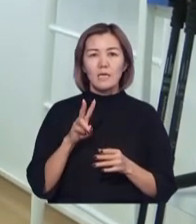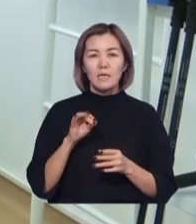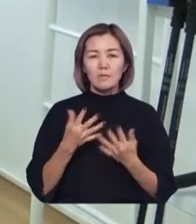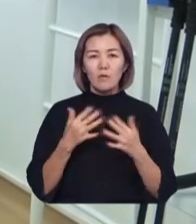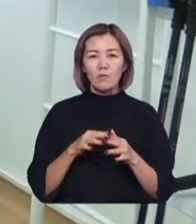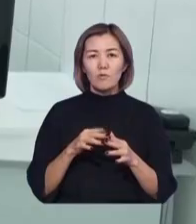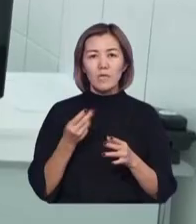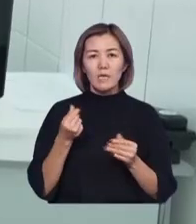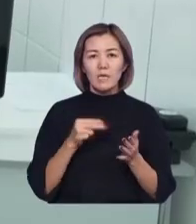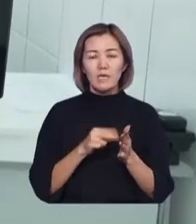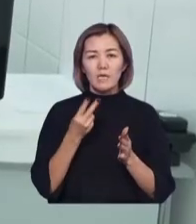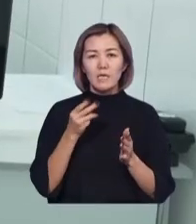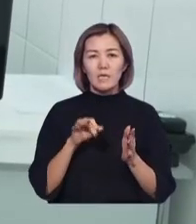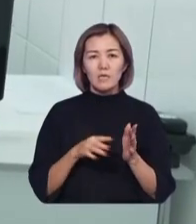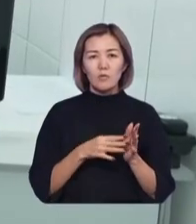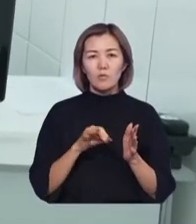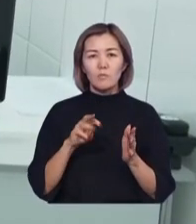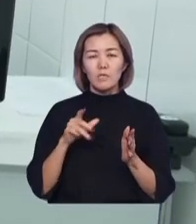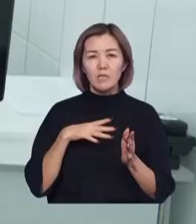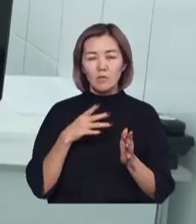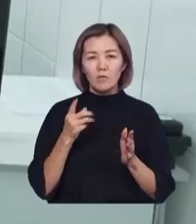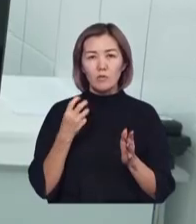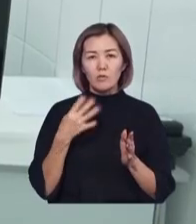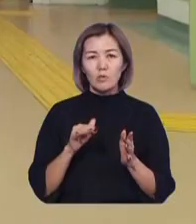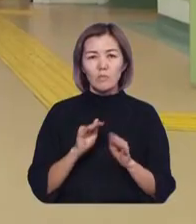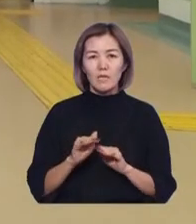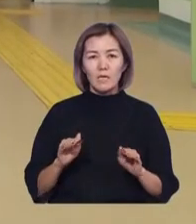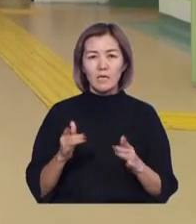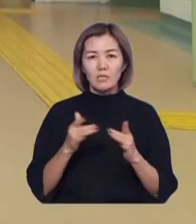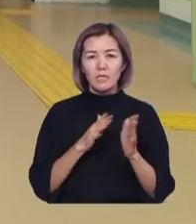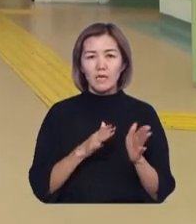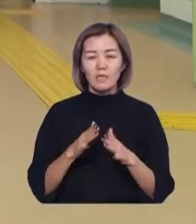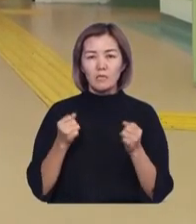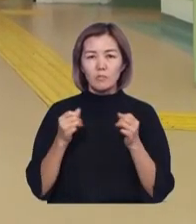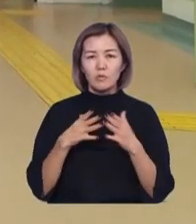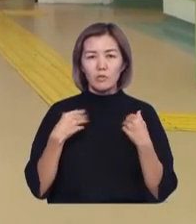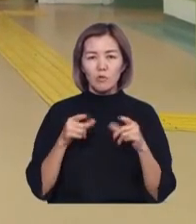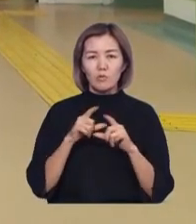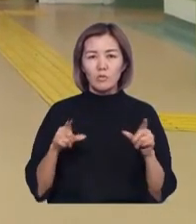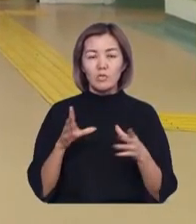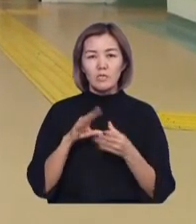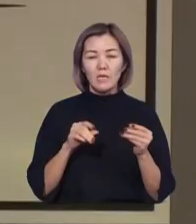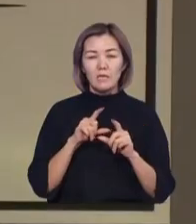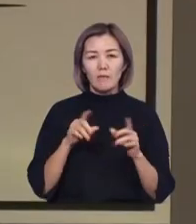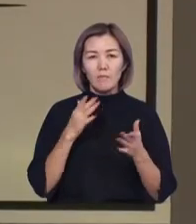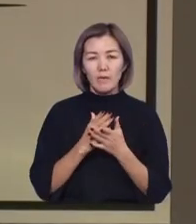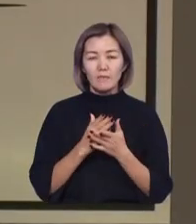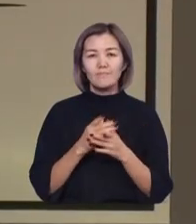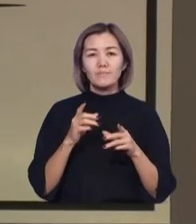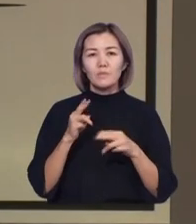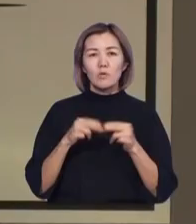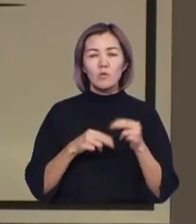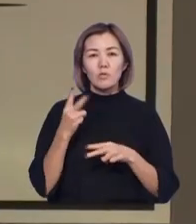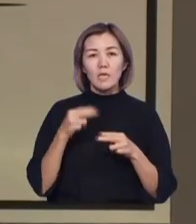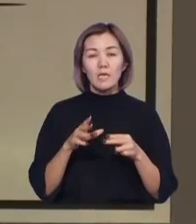ауылындағы құны 2,9 миллиард теңге болатын 250 балаға арналған жатақханасы бар спорттық сауықтыру кешені тағы бар. Нысанның